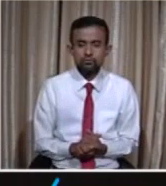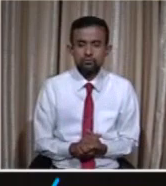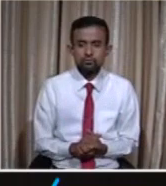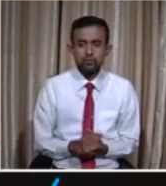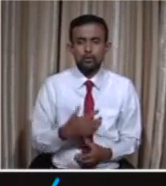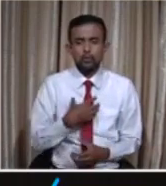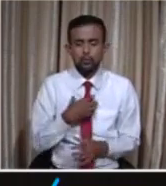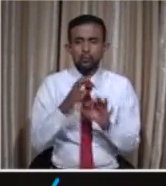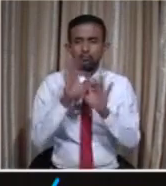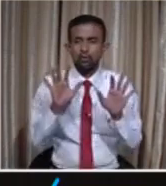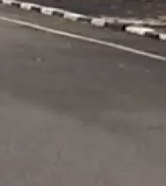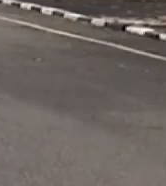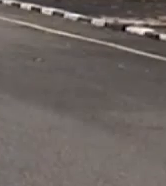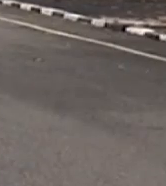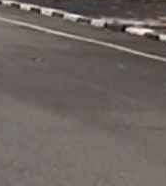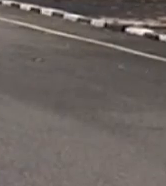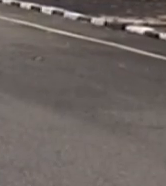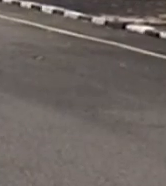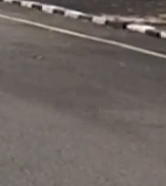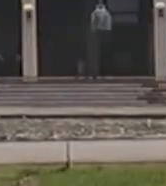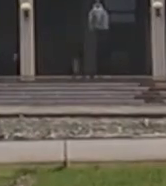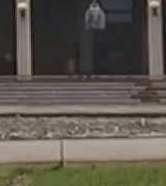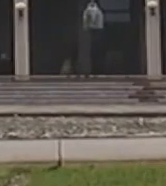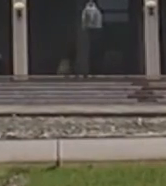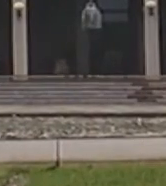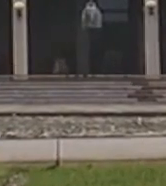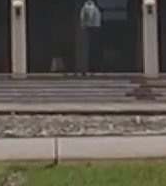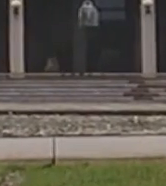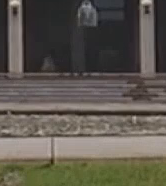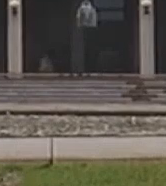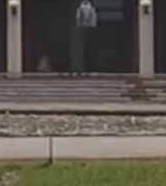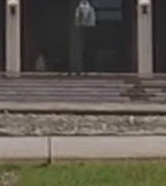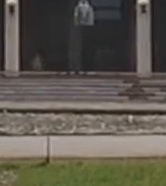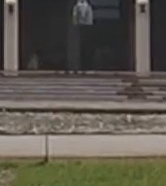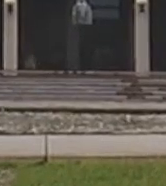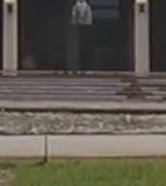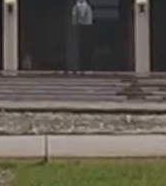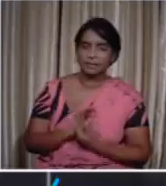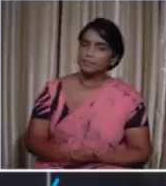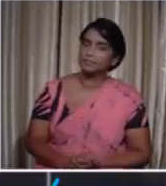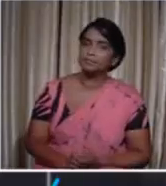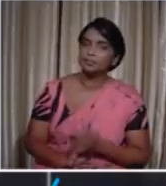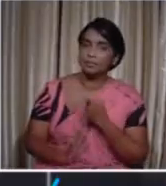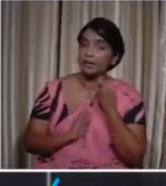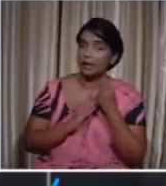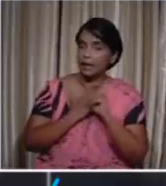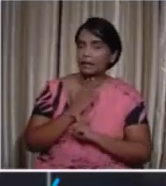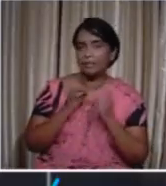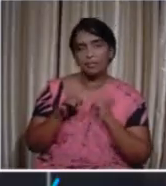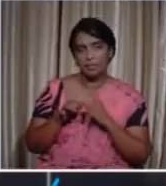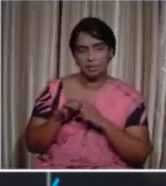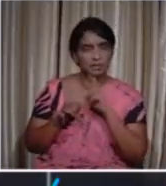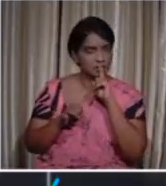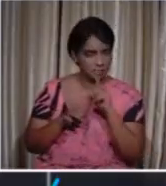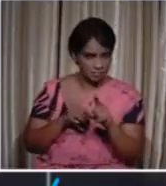පාර්ලිමේන්තුවේ පළ කළ අදහස් පිළිබඳව සුමන්දිරන් මන්ත්‍රීවරයා අද පැවති පක්ෂ නායක රැස්වීමේදී අදහස් දැක්වීමත් සමග අගමැතිවරයා